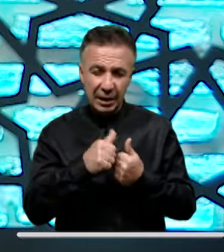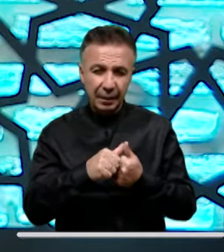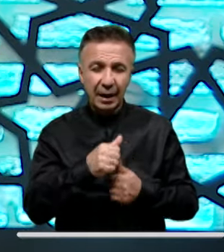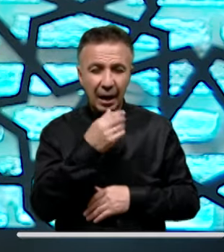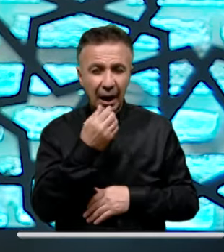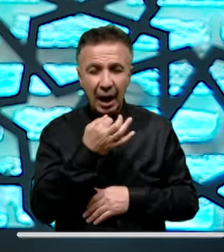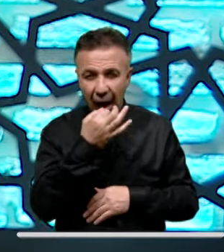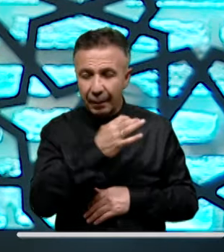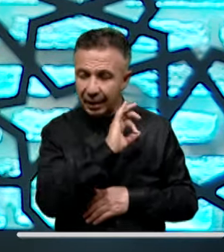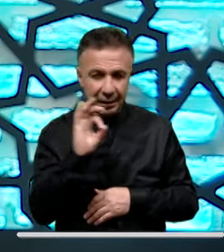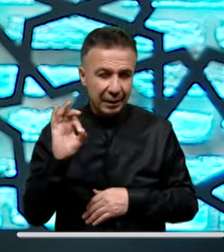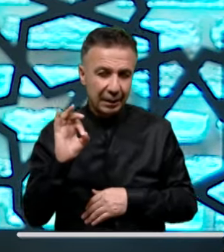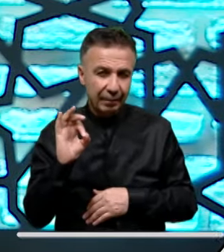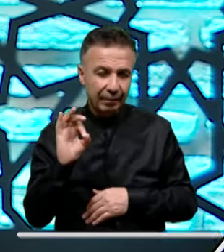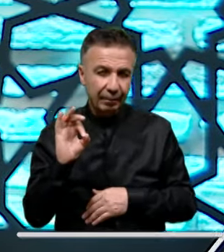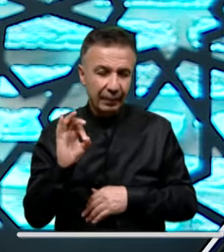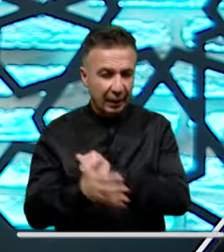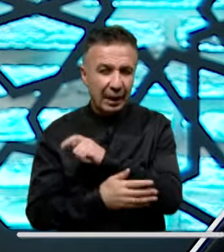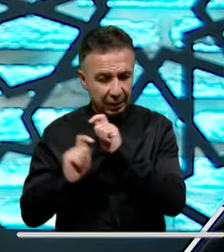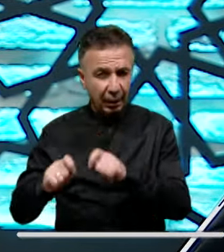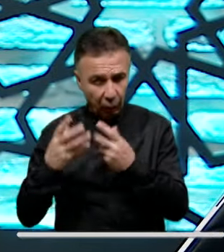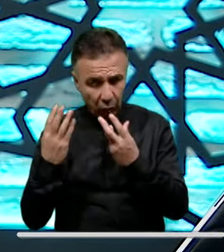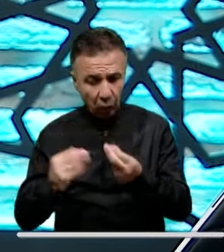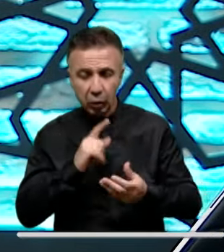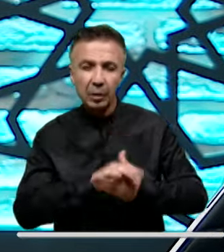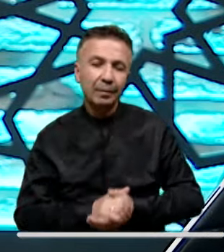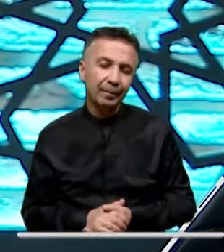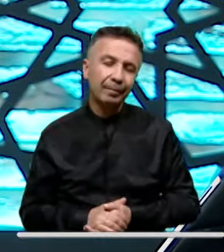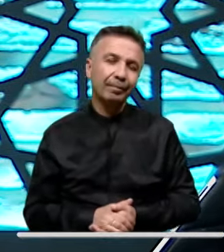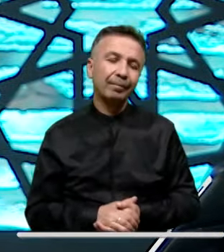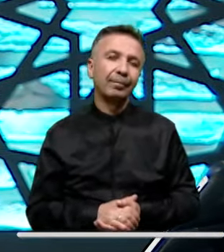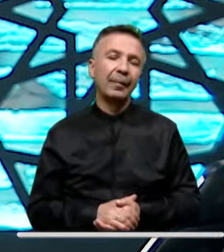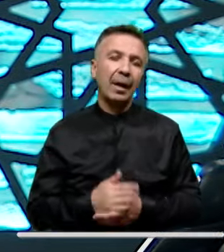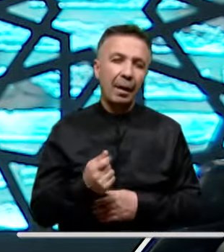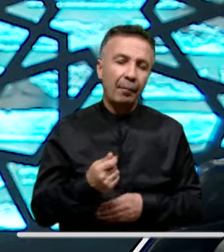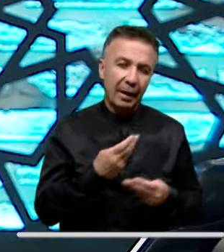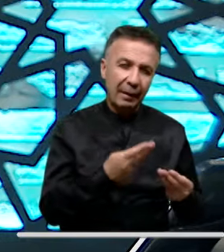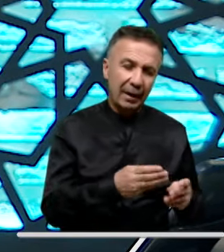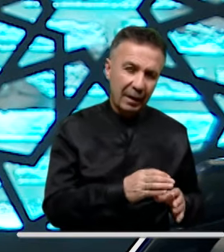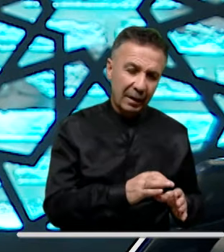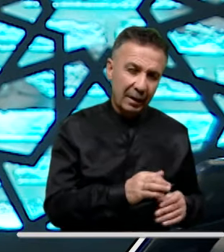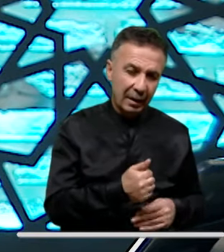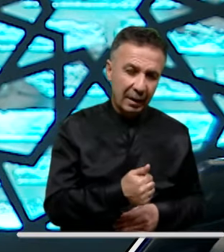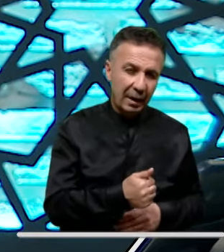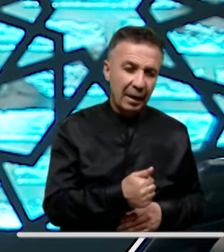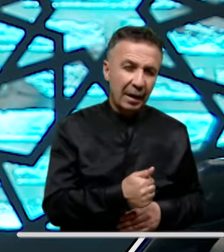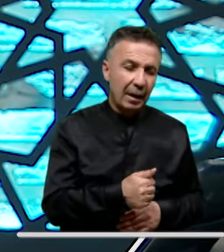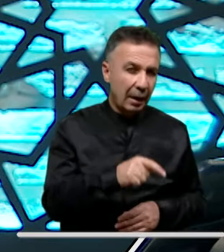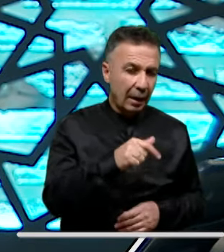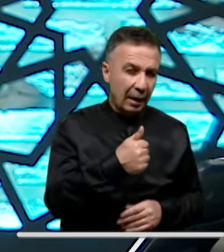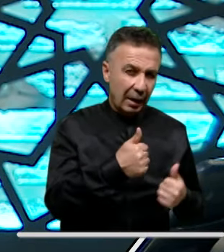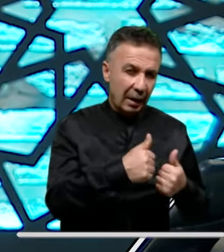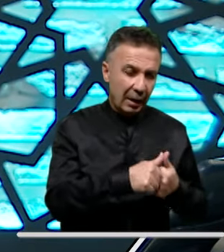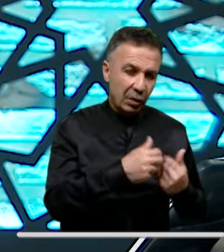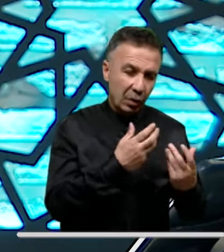öperim. Bana da selam olsun. Hayırlı akşamlar. Bakalım hocam ne diyecek. Şimdi parayı veren eşi olsaydı onun haberi olmadan kısmı